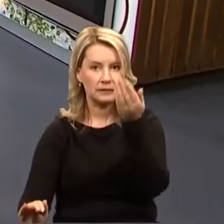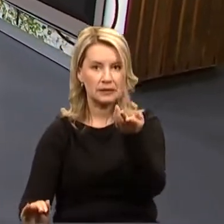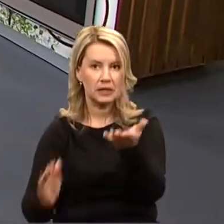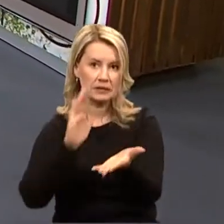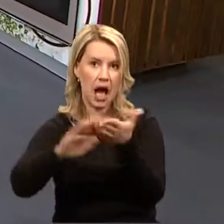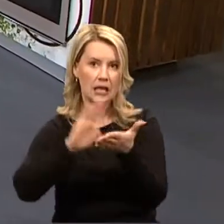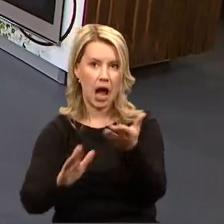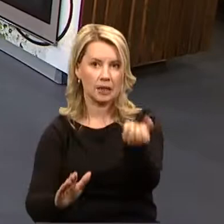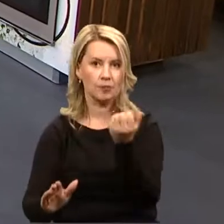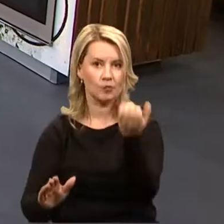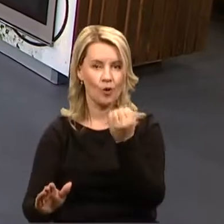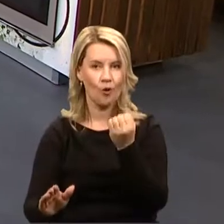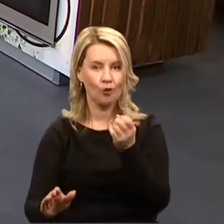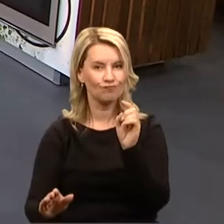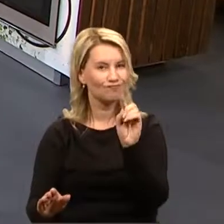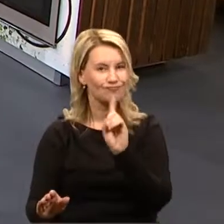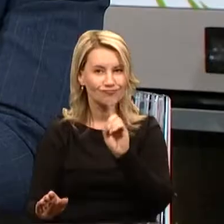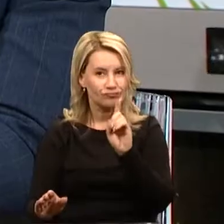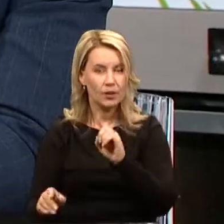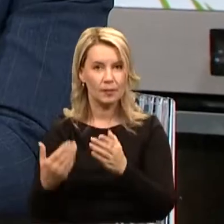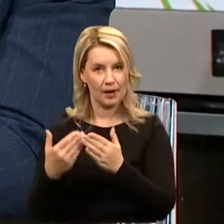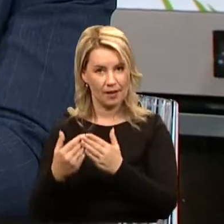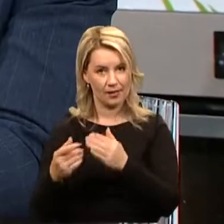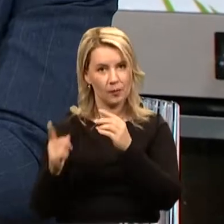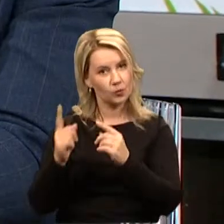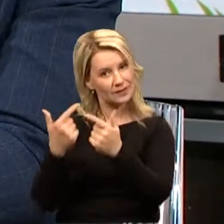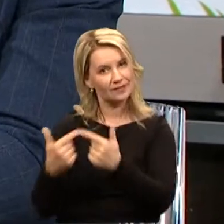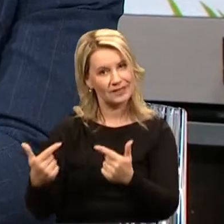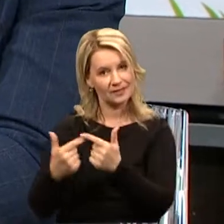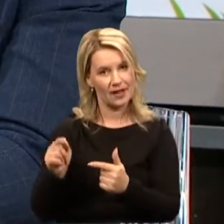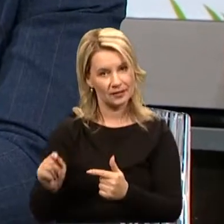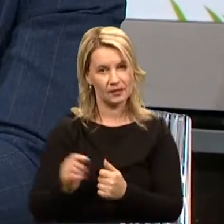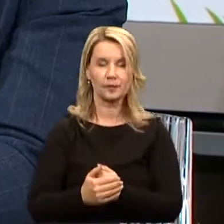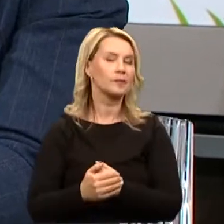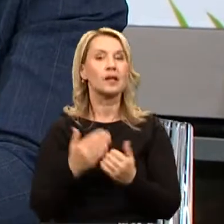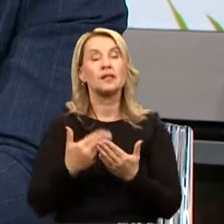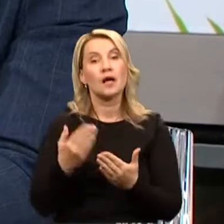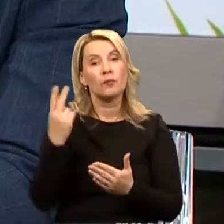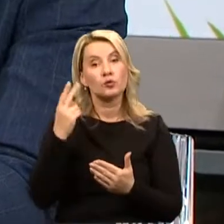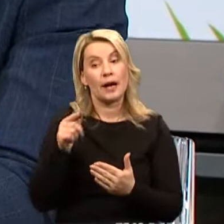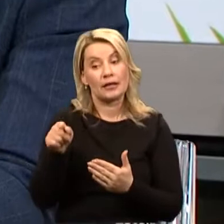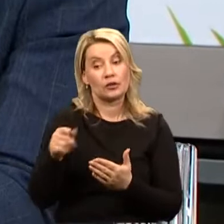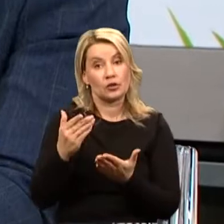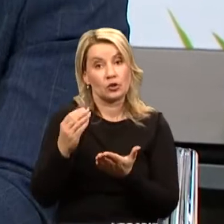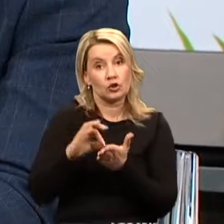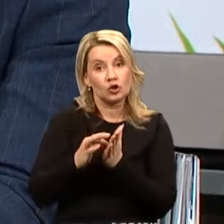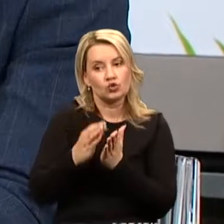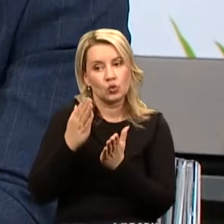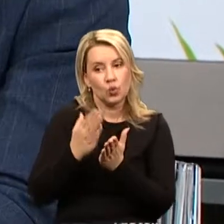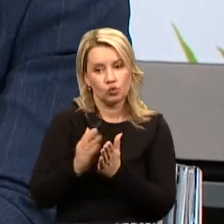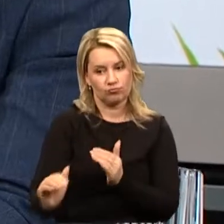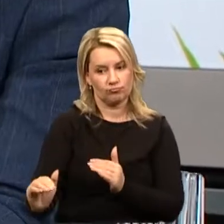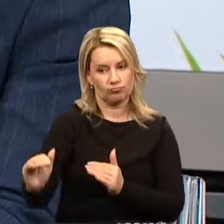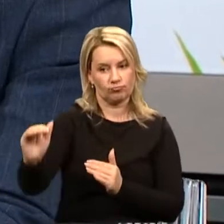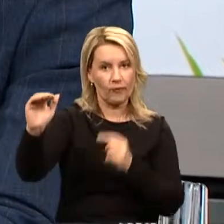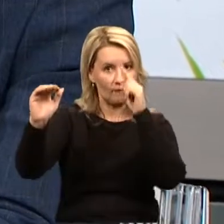samo do kroužku, jezdí po městě nějakou dopravou, tak pak asi už má i smysl, aby třeba mělo peníze u